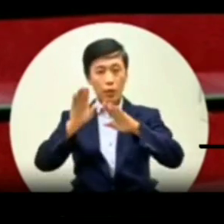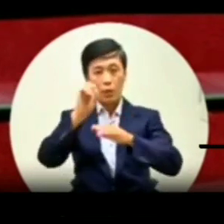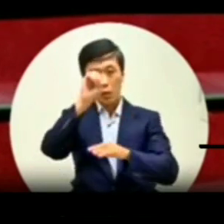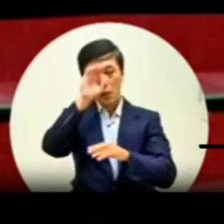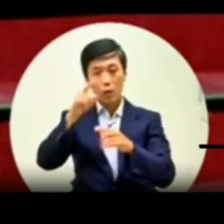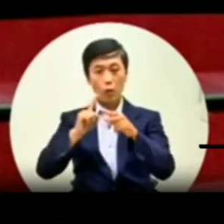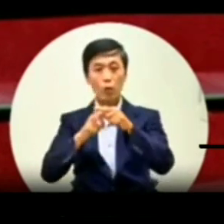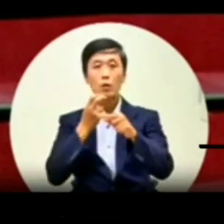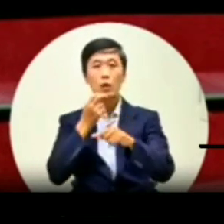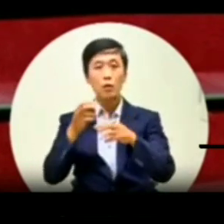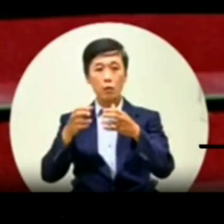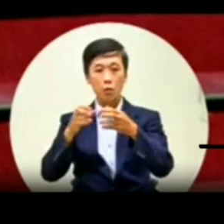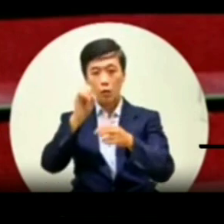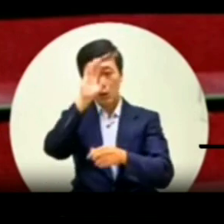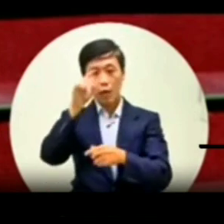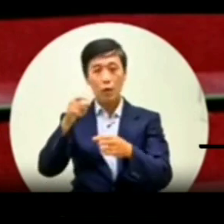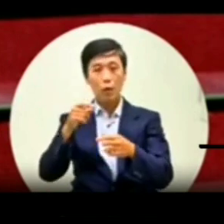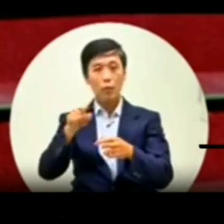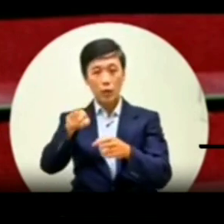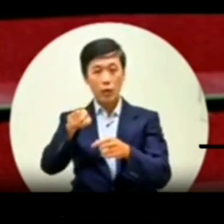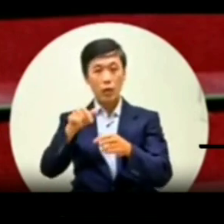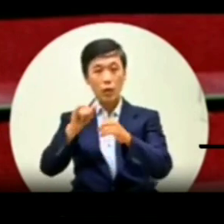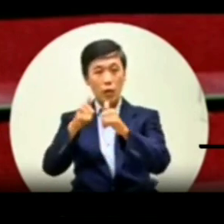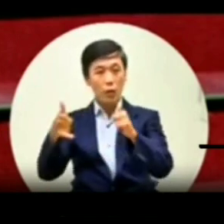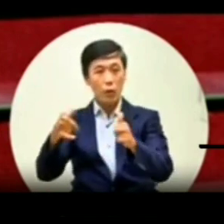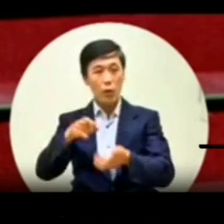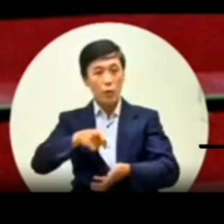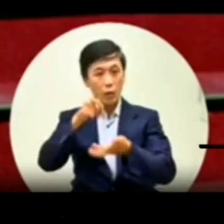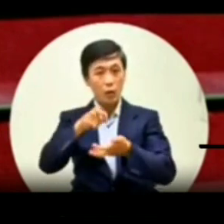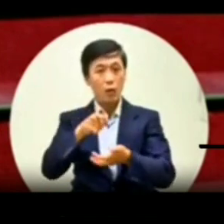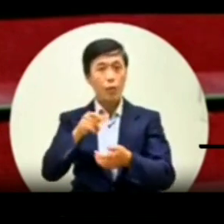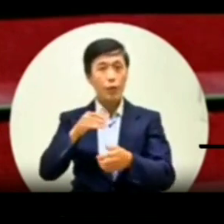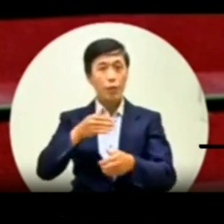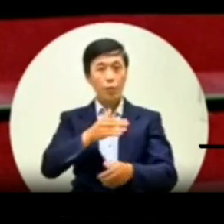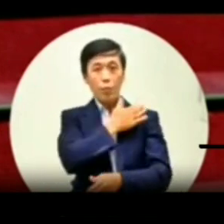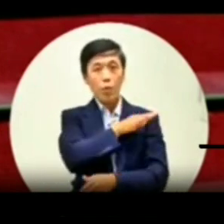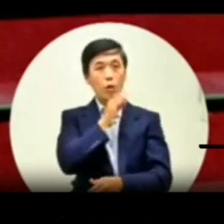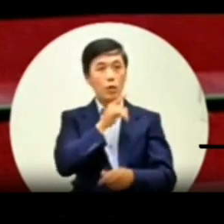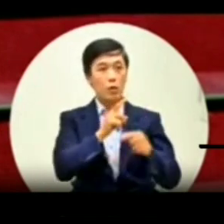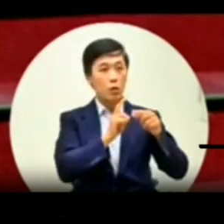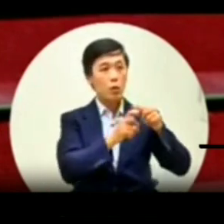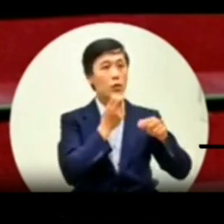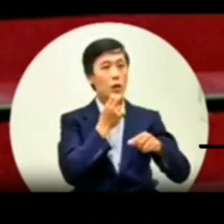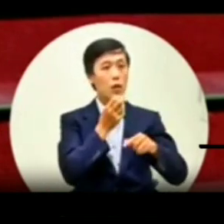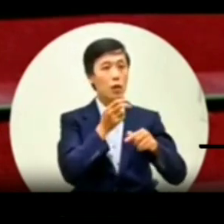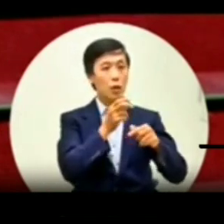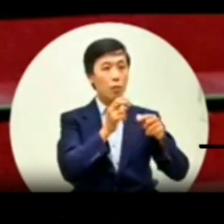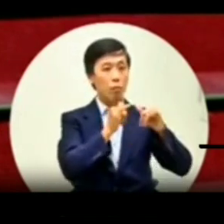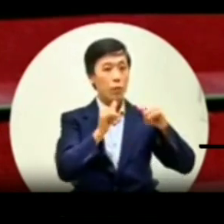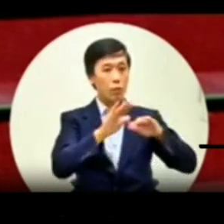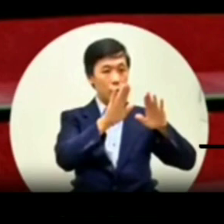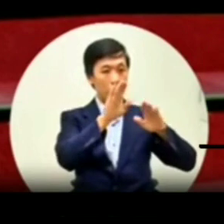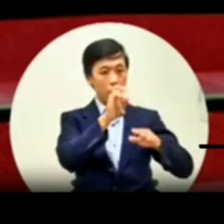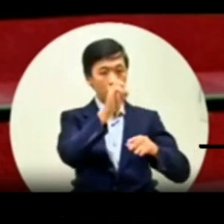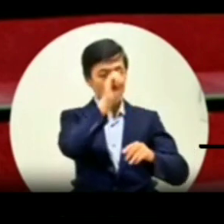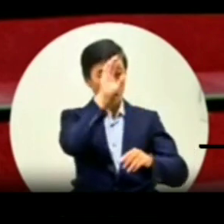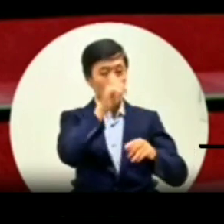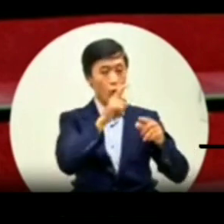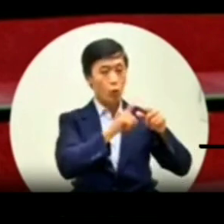回这个议员，或者他是不是你民进党党中央给的命令？拜托请收